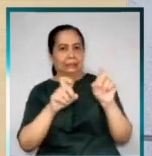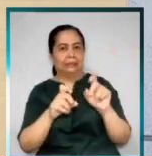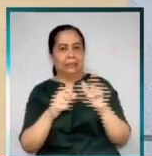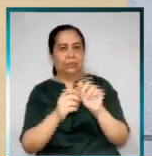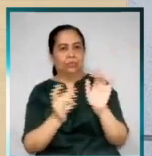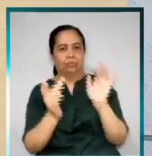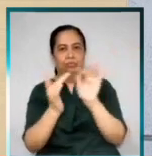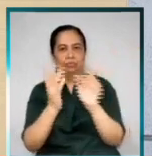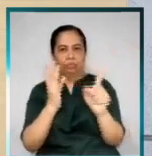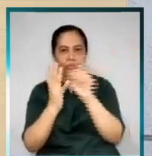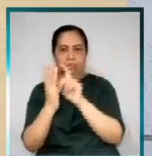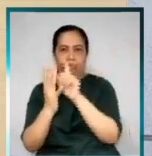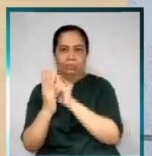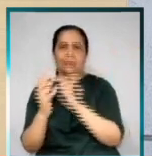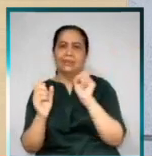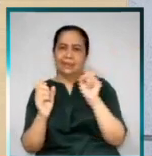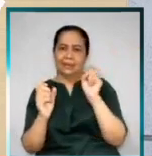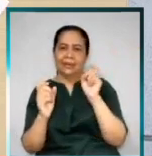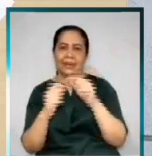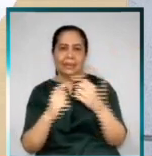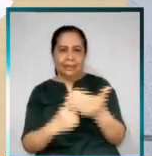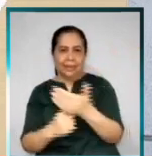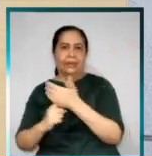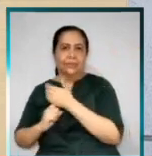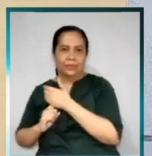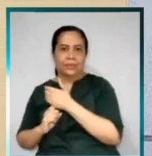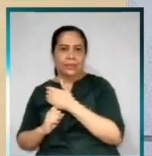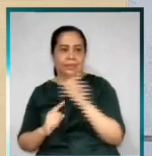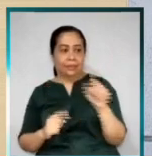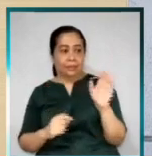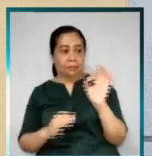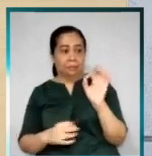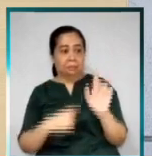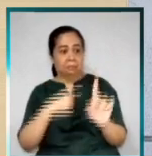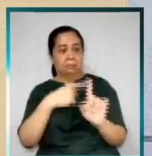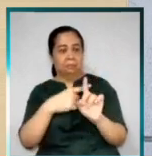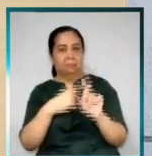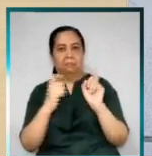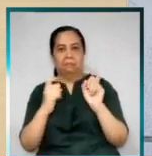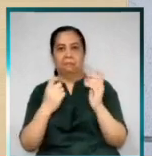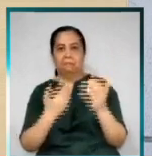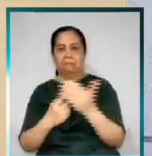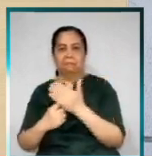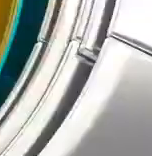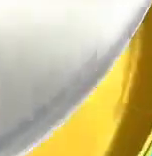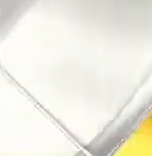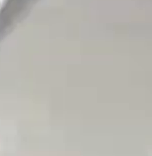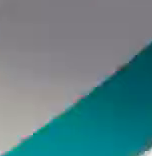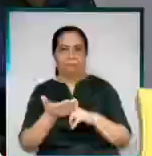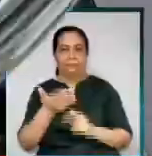at para agad ding ma-isolate ang isang COVID positive. Narito po ang aking report.